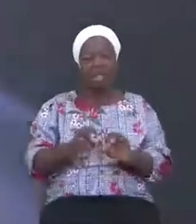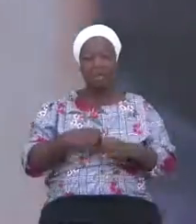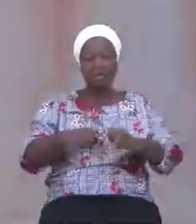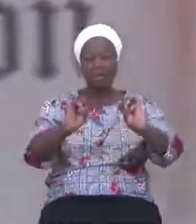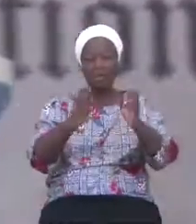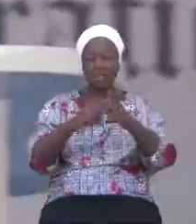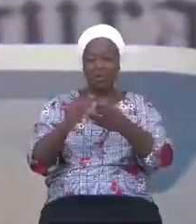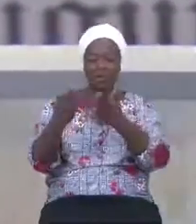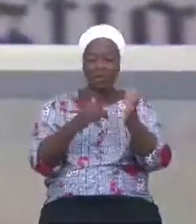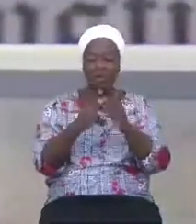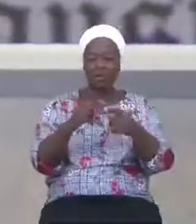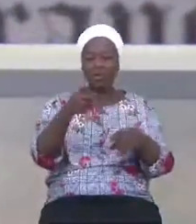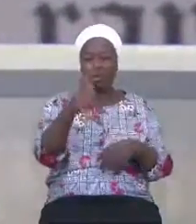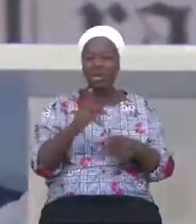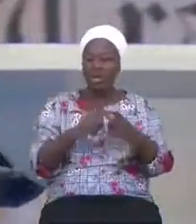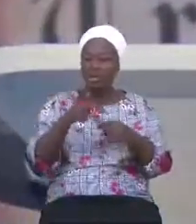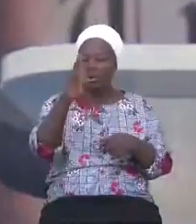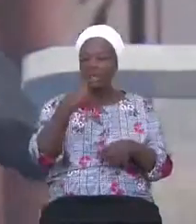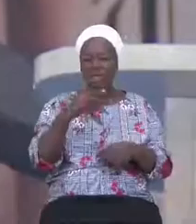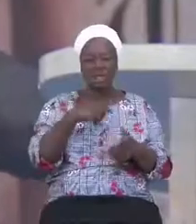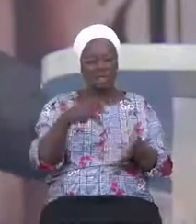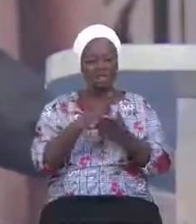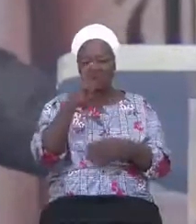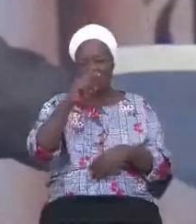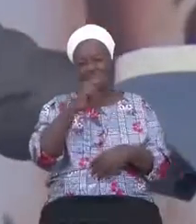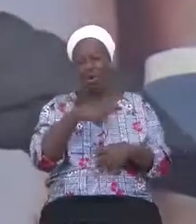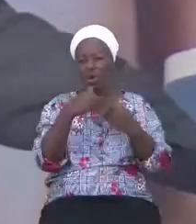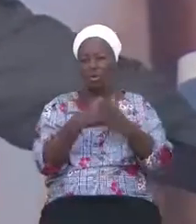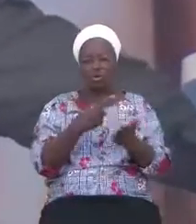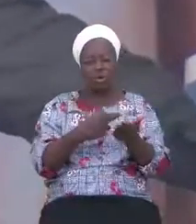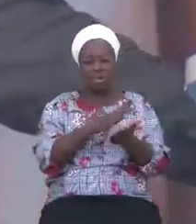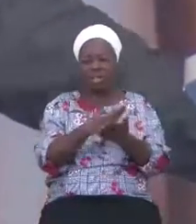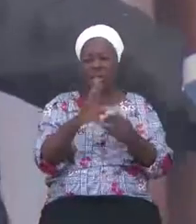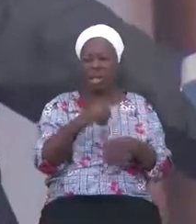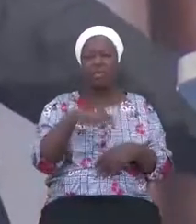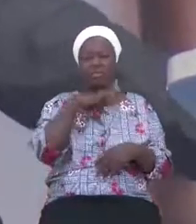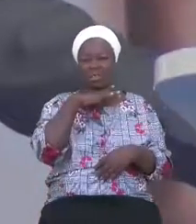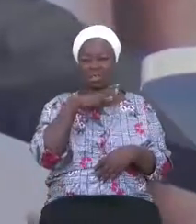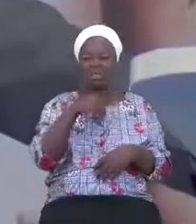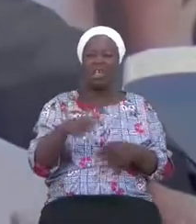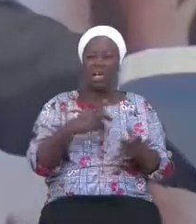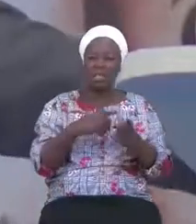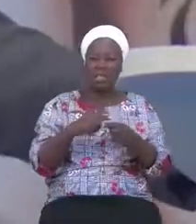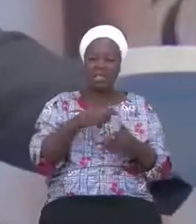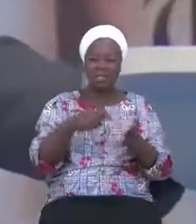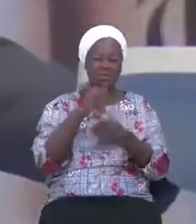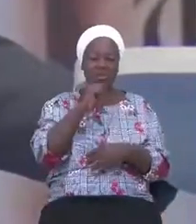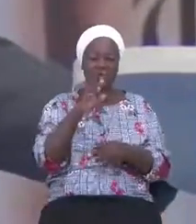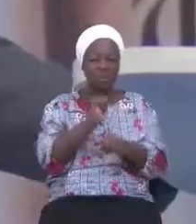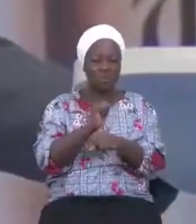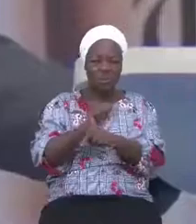ça à Dieu. Et Dieu dit, ça c'est le faux. Toute ta justice est fausse. Ceci ne marchera pas.